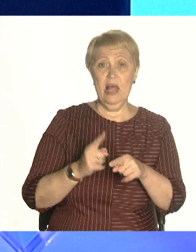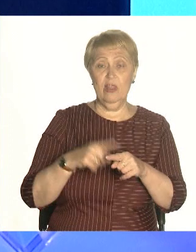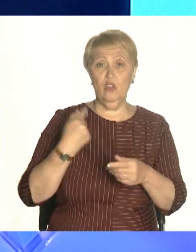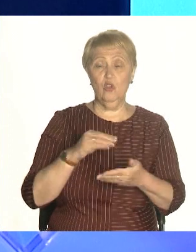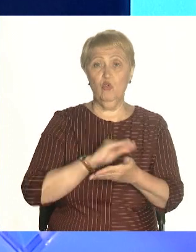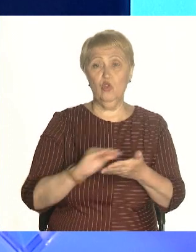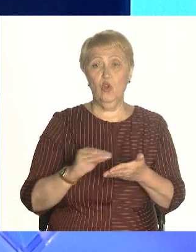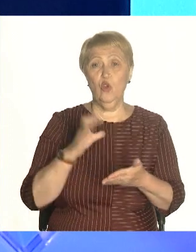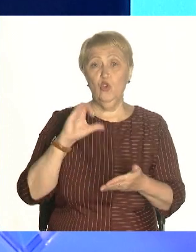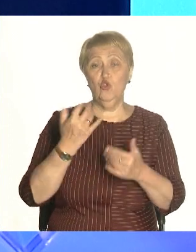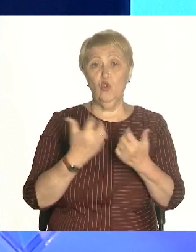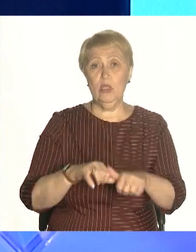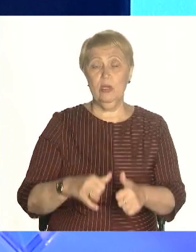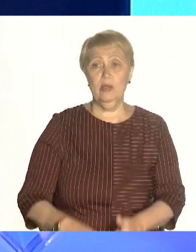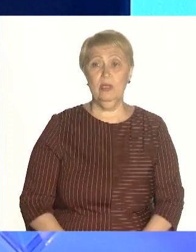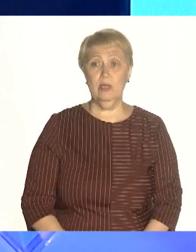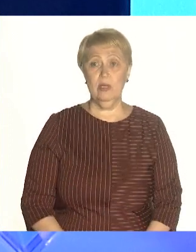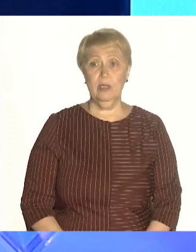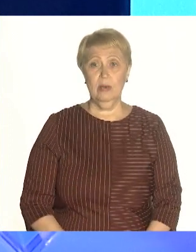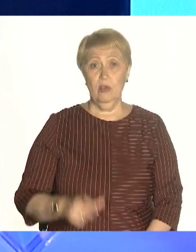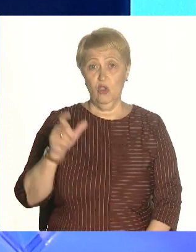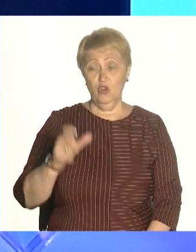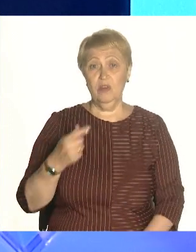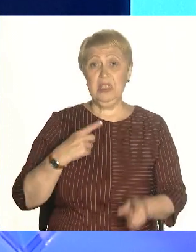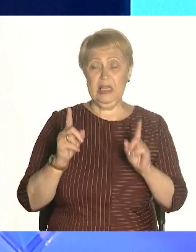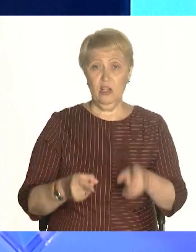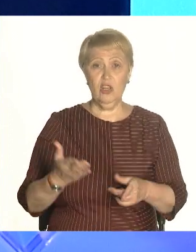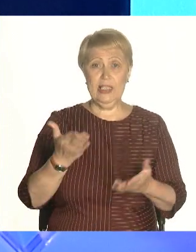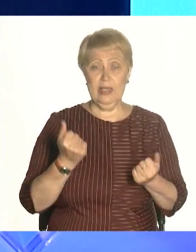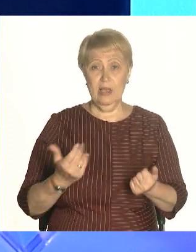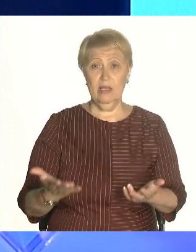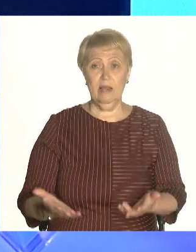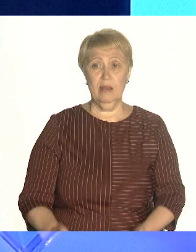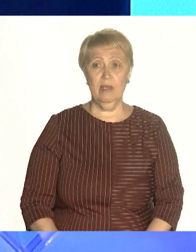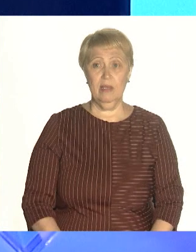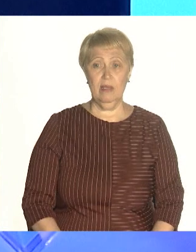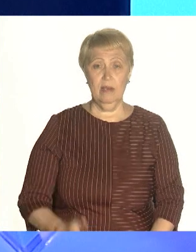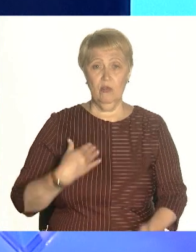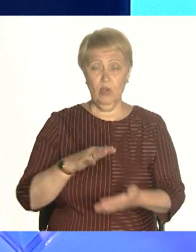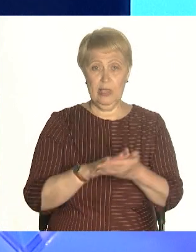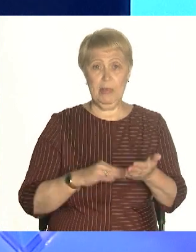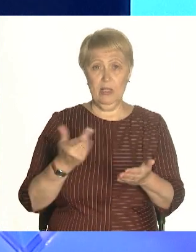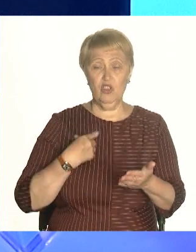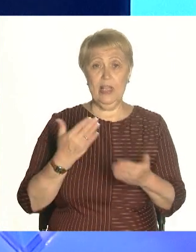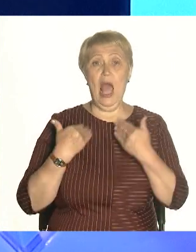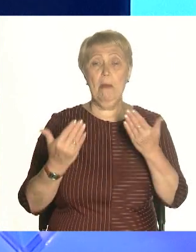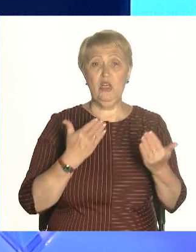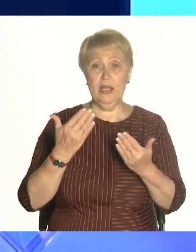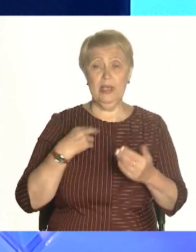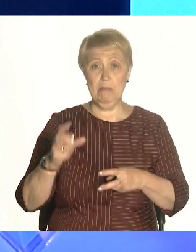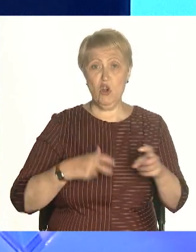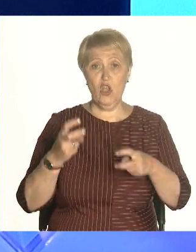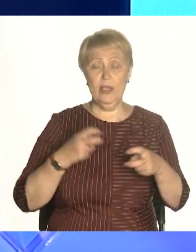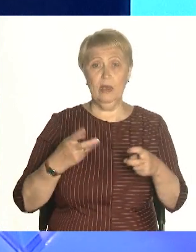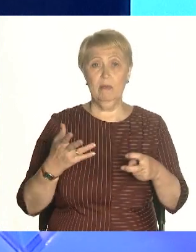есть никакого кредита вы фактически выплачивать не будете. Человек, соглашаясь на все это, продолжает общаться с мошенником